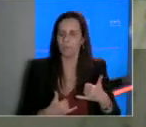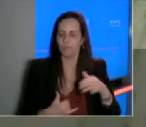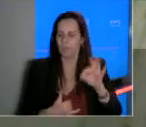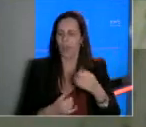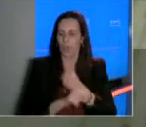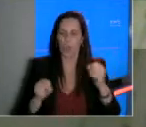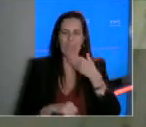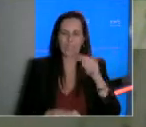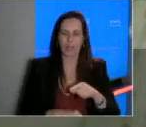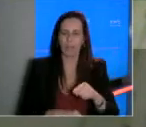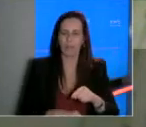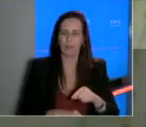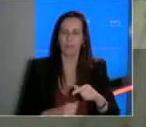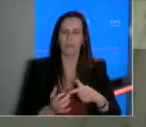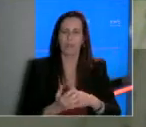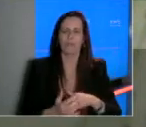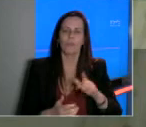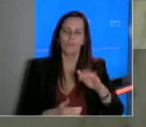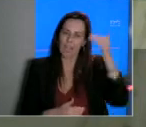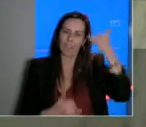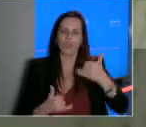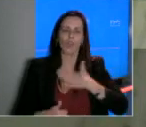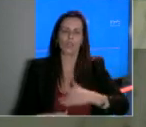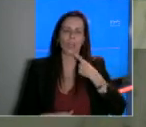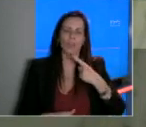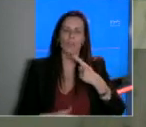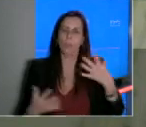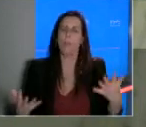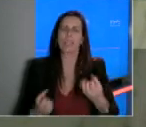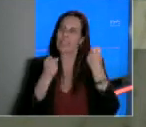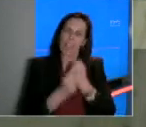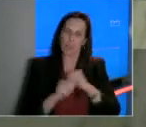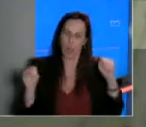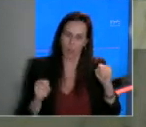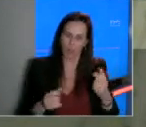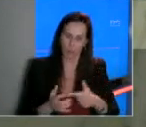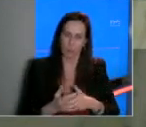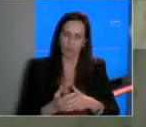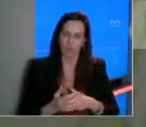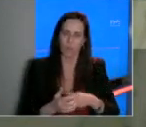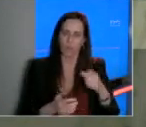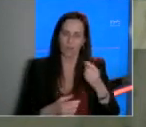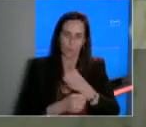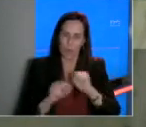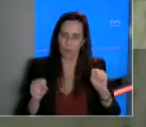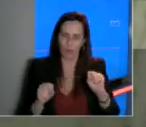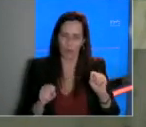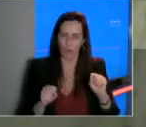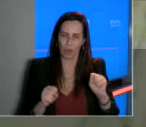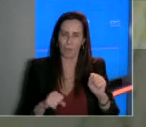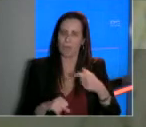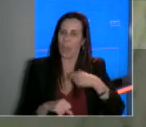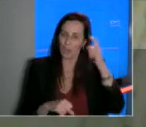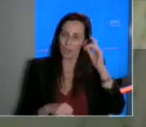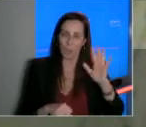במדינת ישראל. בהתך נמאס מתיימר גנץ עכשיו לדבר שהוא מציל את הדמוקרטיה, והדמוקרטיה לא נותנת למשא ומתן.